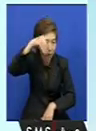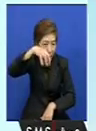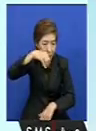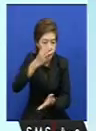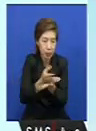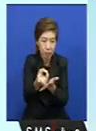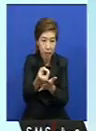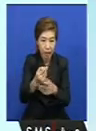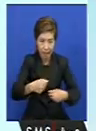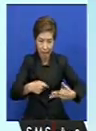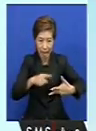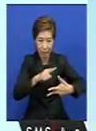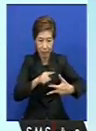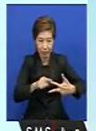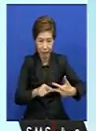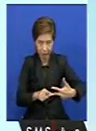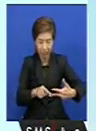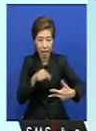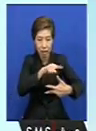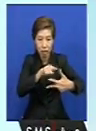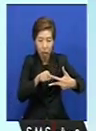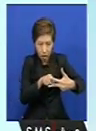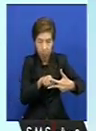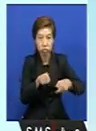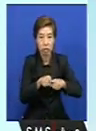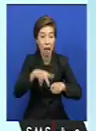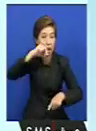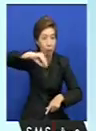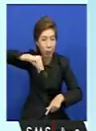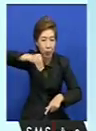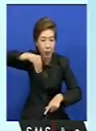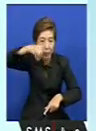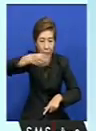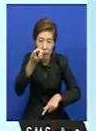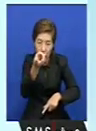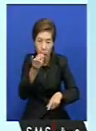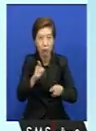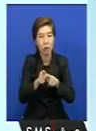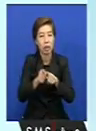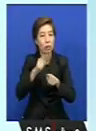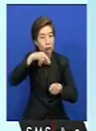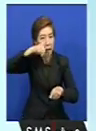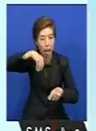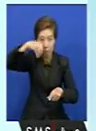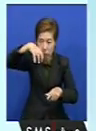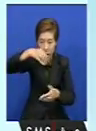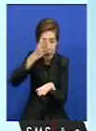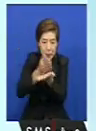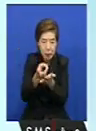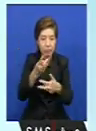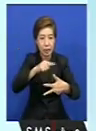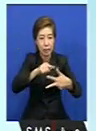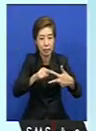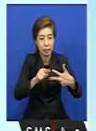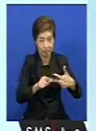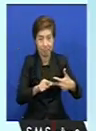ค่ะคุณผู้ชมมีถนนเยาวราชตั้งแต่แยกราชวงศ์ถึงคลององอ่างถนนจักรวรรดิตั้งแต่แยก SAB ถึงสะพานพุทธถนนราชวงศ์ตั้